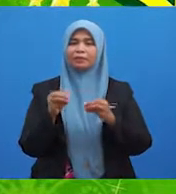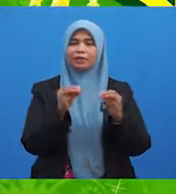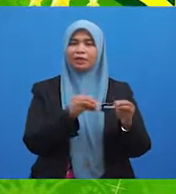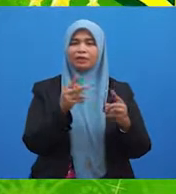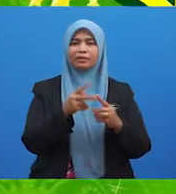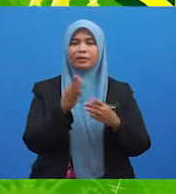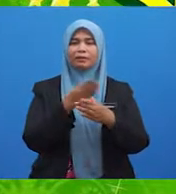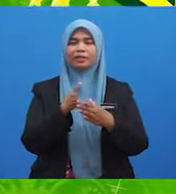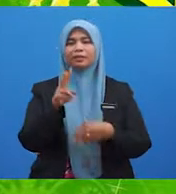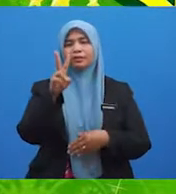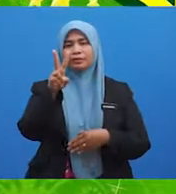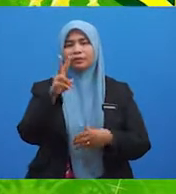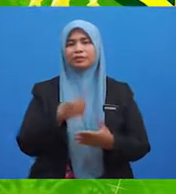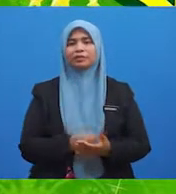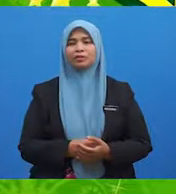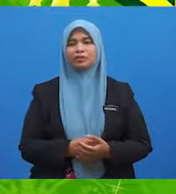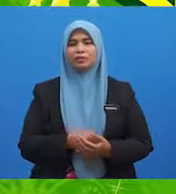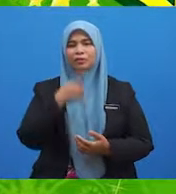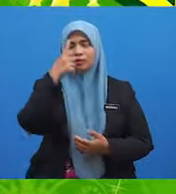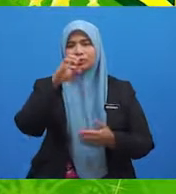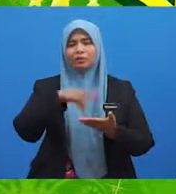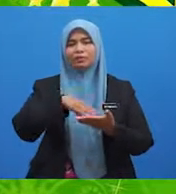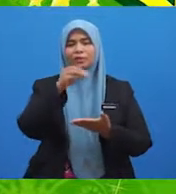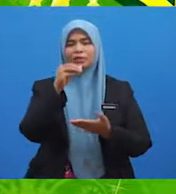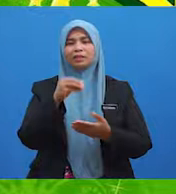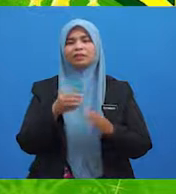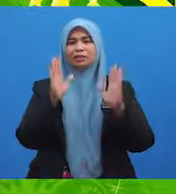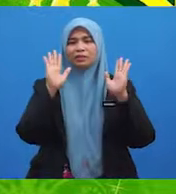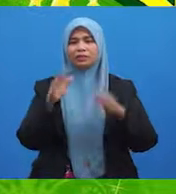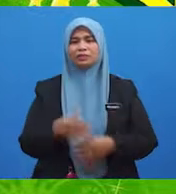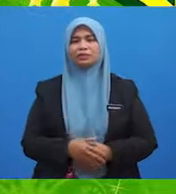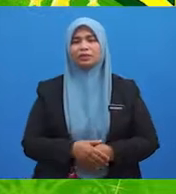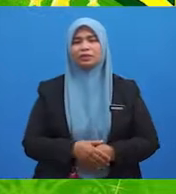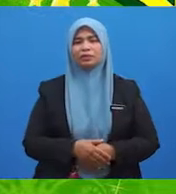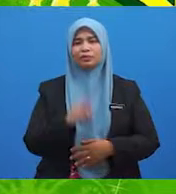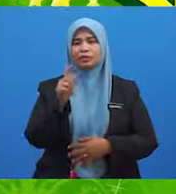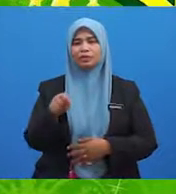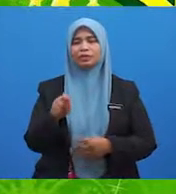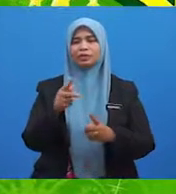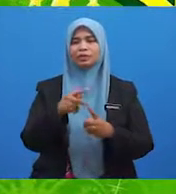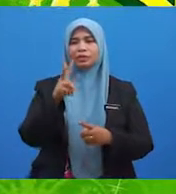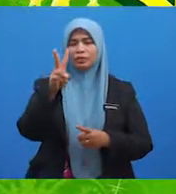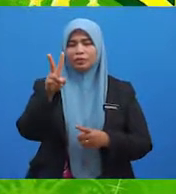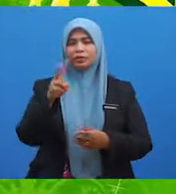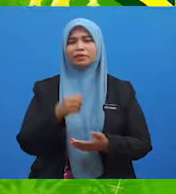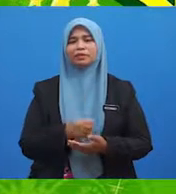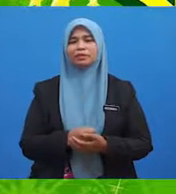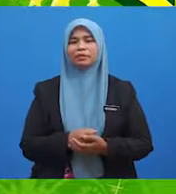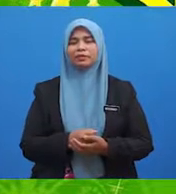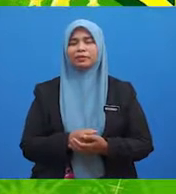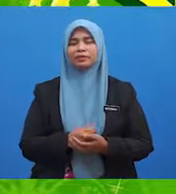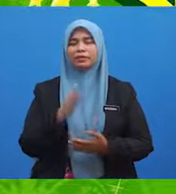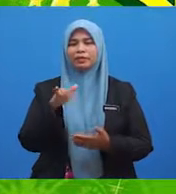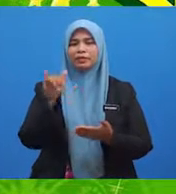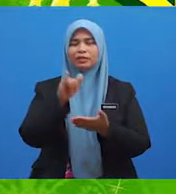Sekarang, mari kita berpindah ke bahagian 2 untuk mempelajari pula solat sunat yang kedua